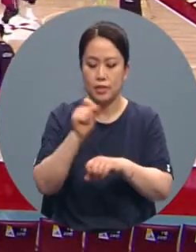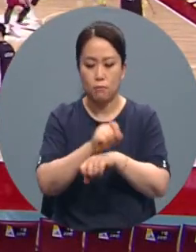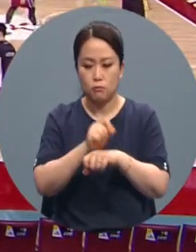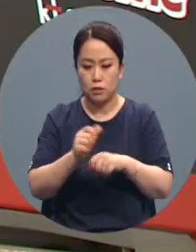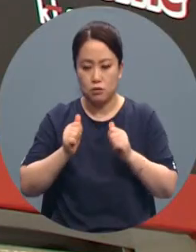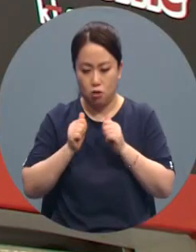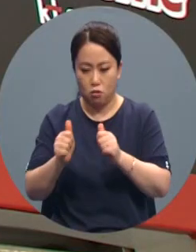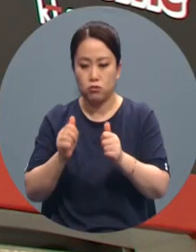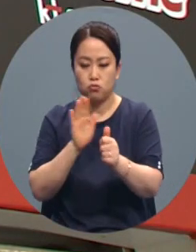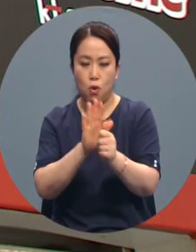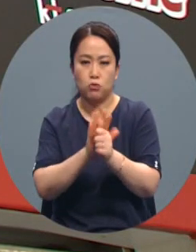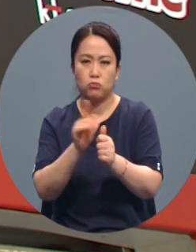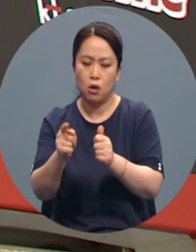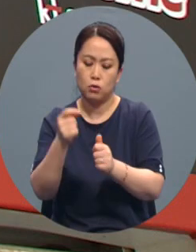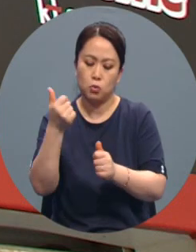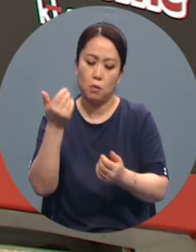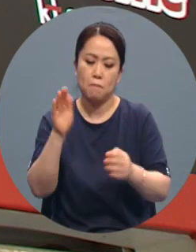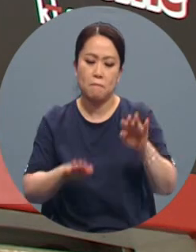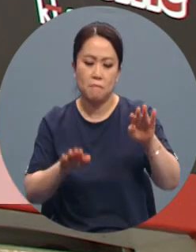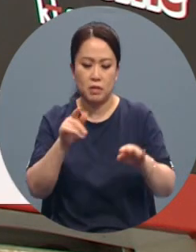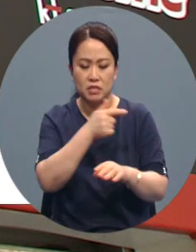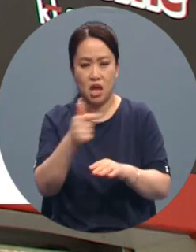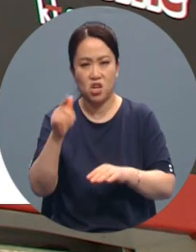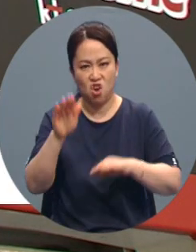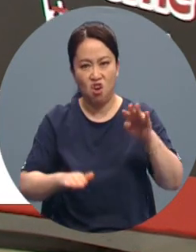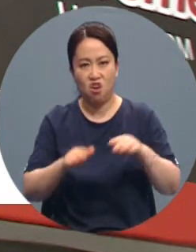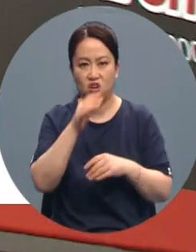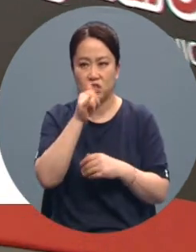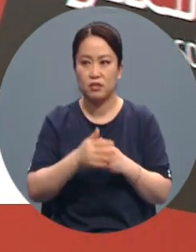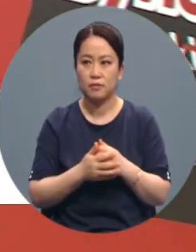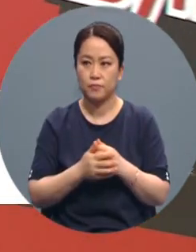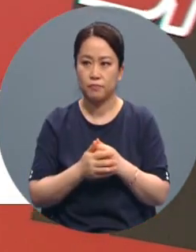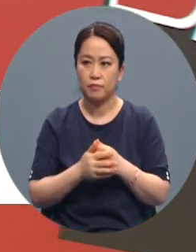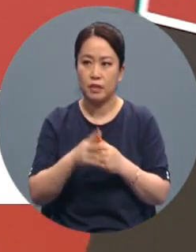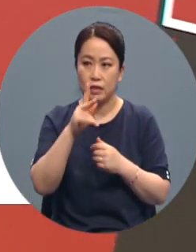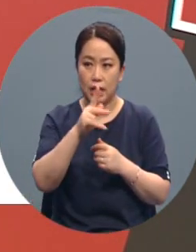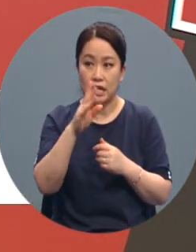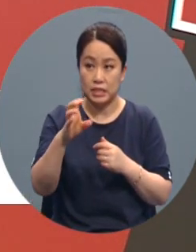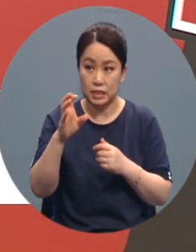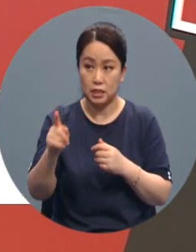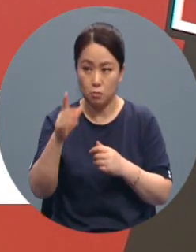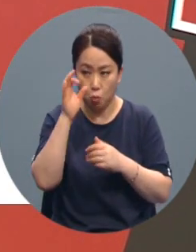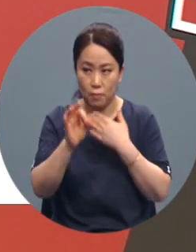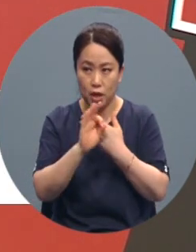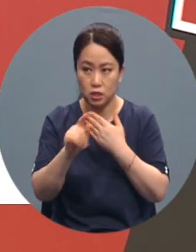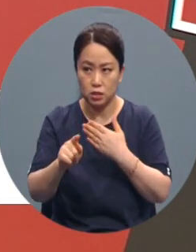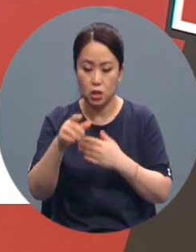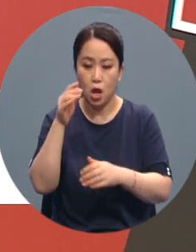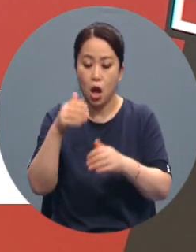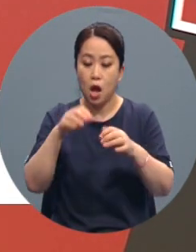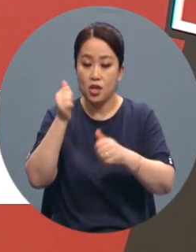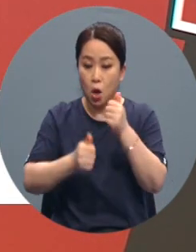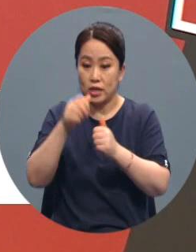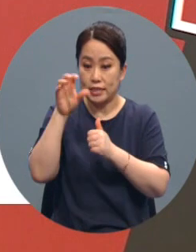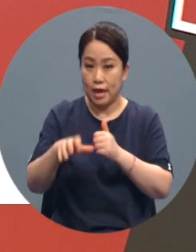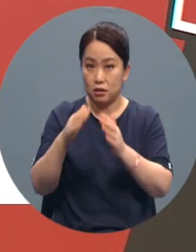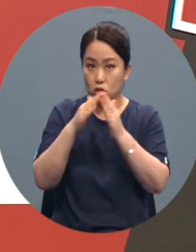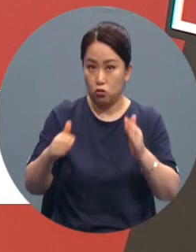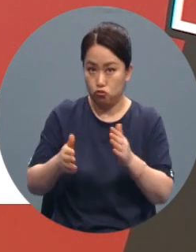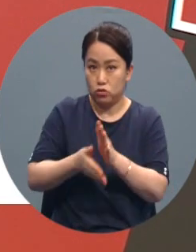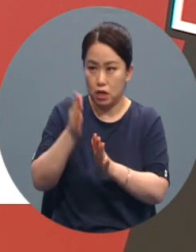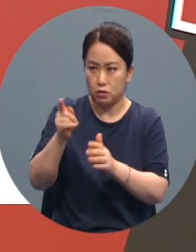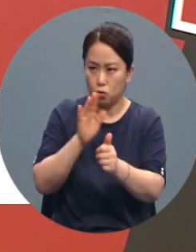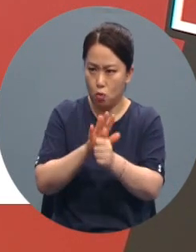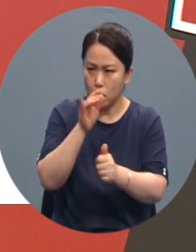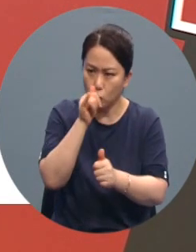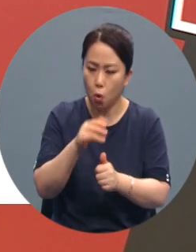대조됩니다. KCC 같은 경우는 구장을 경기실에 지어주고 있는 상황이고 창원 같은 경우는 주치를 지원을 해준